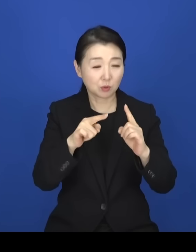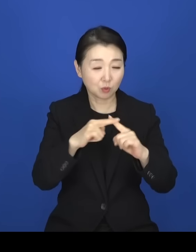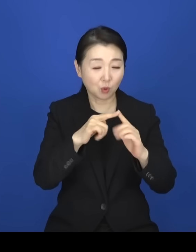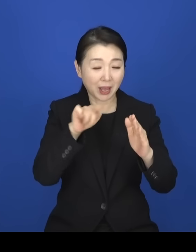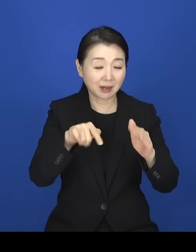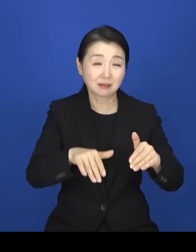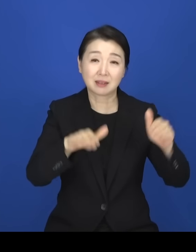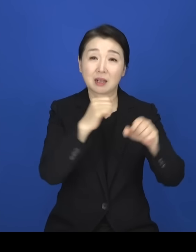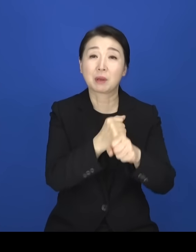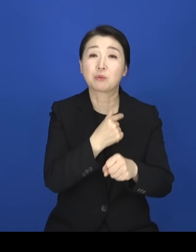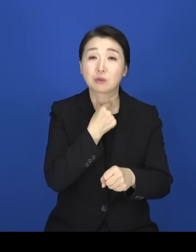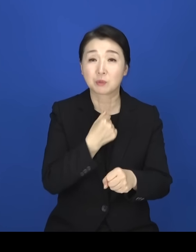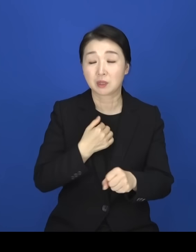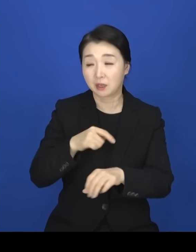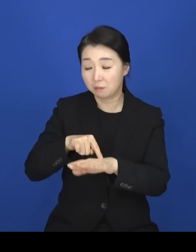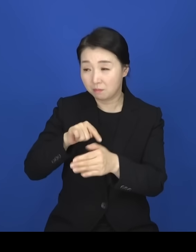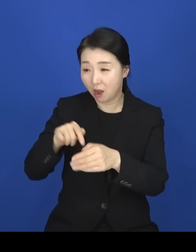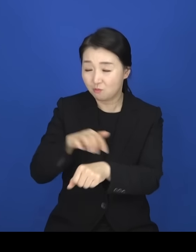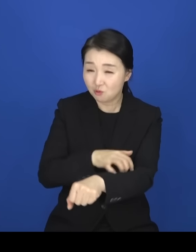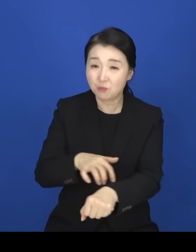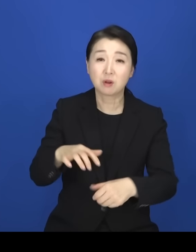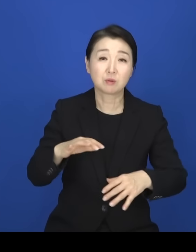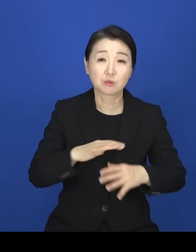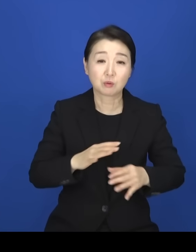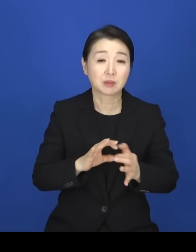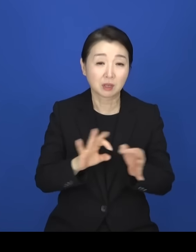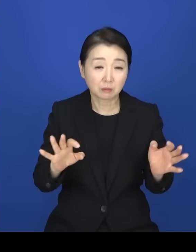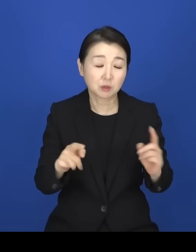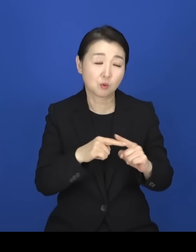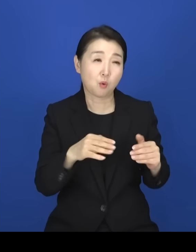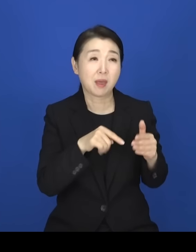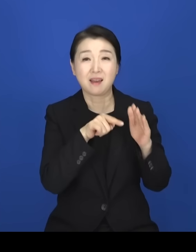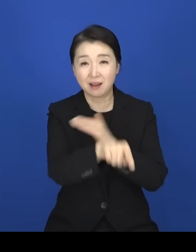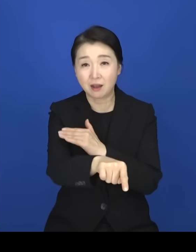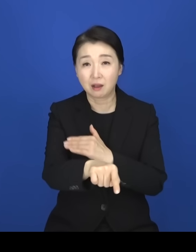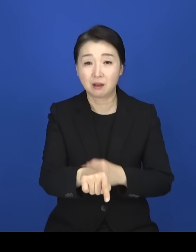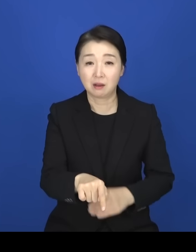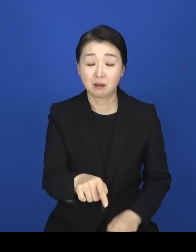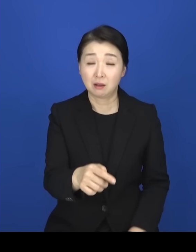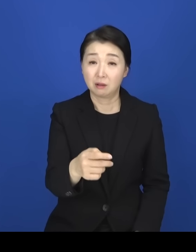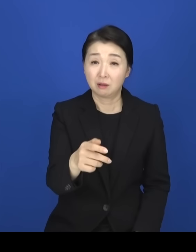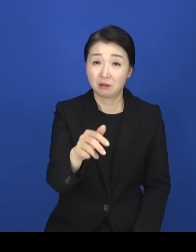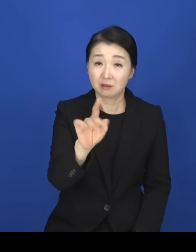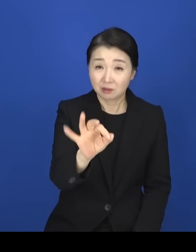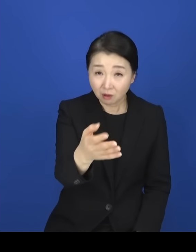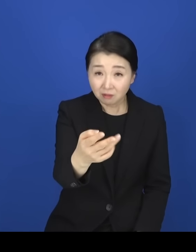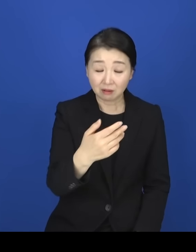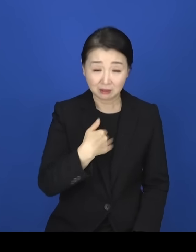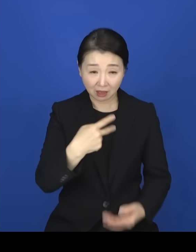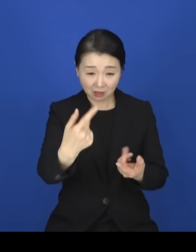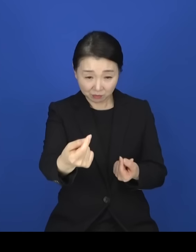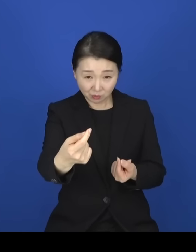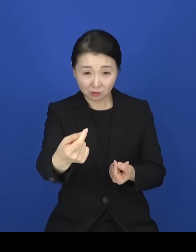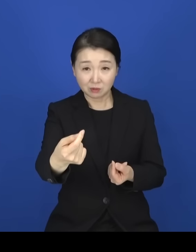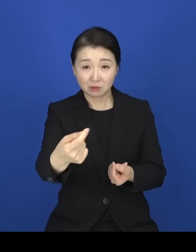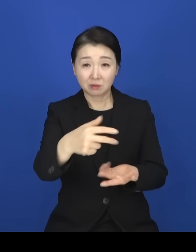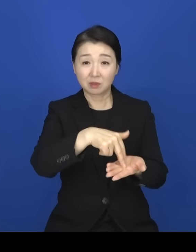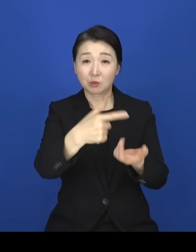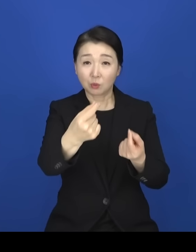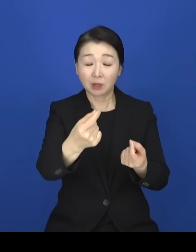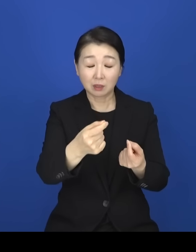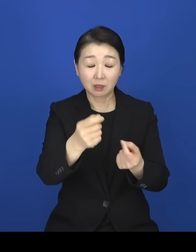이게 내가 불편한 마음이든 두려운 마음이든 어쨌든 교회를 가게 되는 거예요. 사실 범균 씨랑 같은 입장일 거예요, 그게. 지금 갑자기